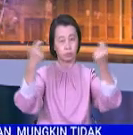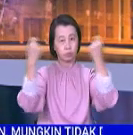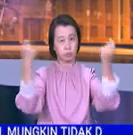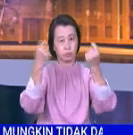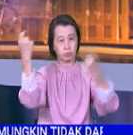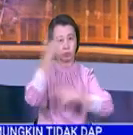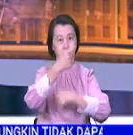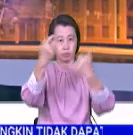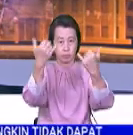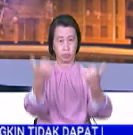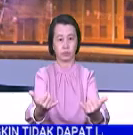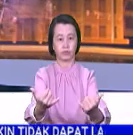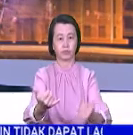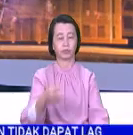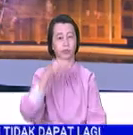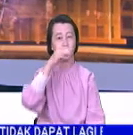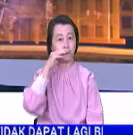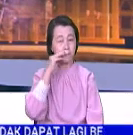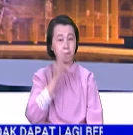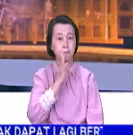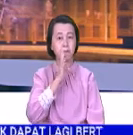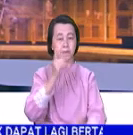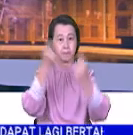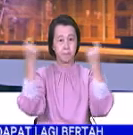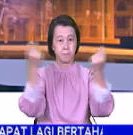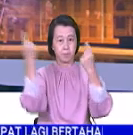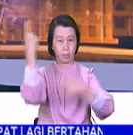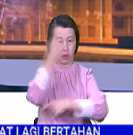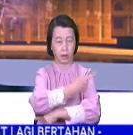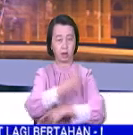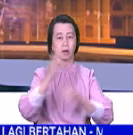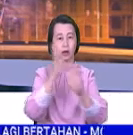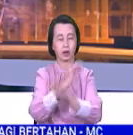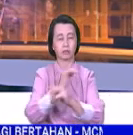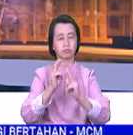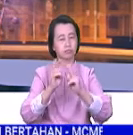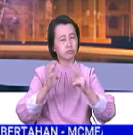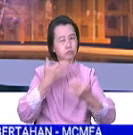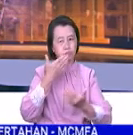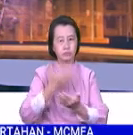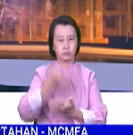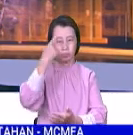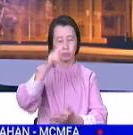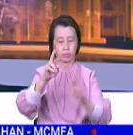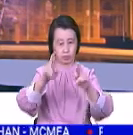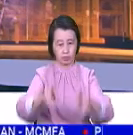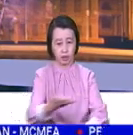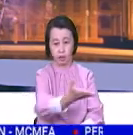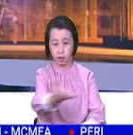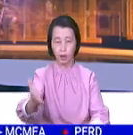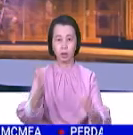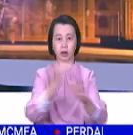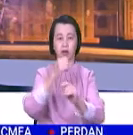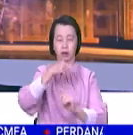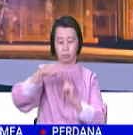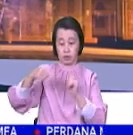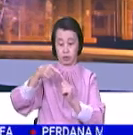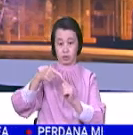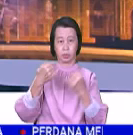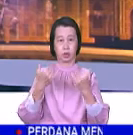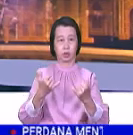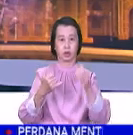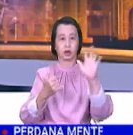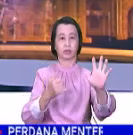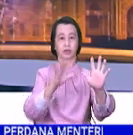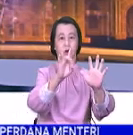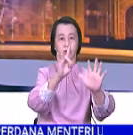hari ini Jelaskan slime-nya Sin sambutan ini pastinya amat bermakna kepada rakyat Rawa Chrono pada tari ini